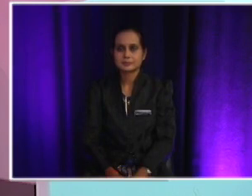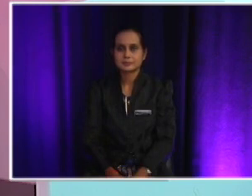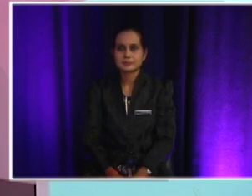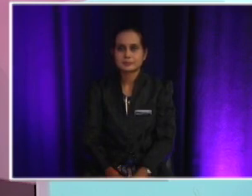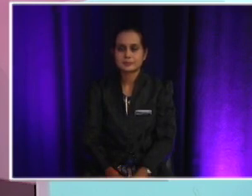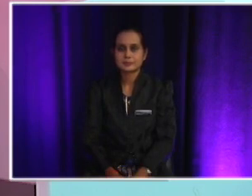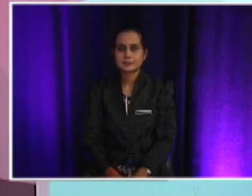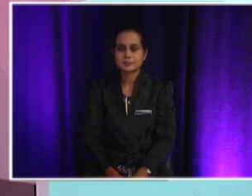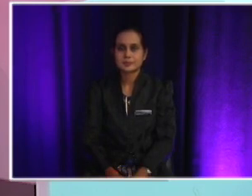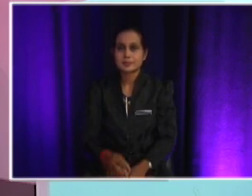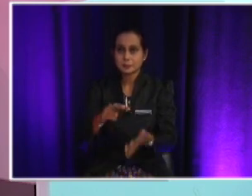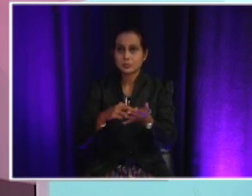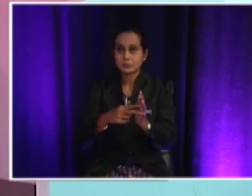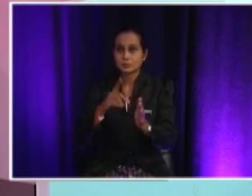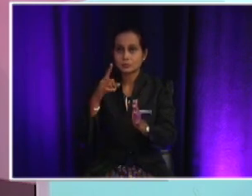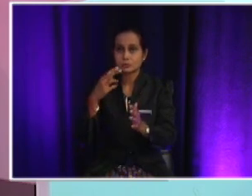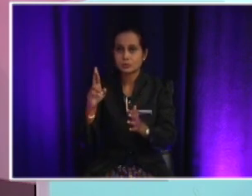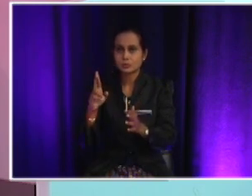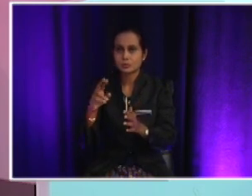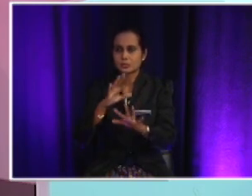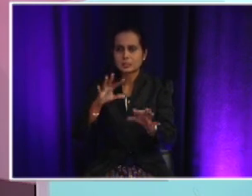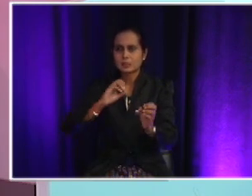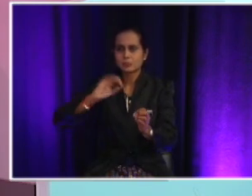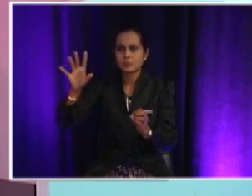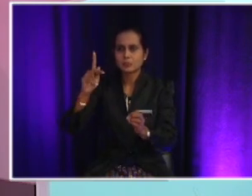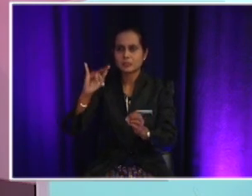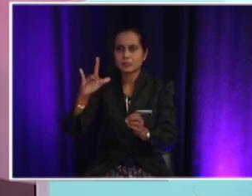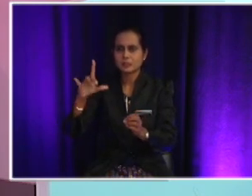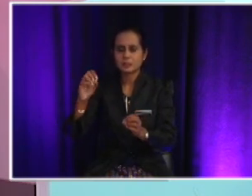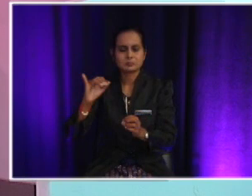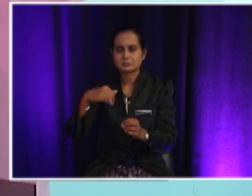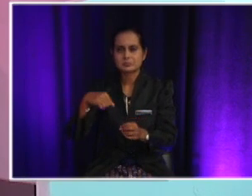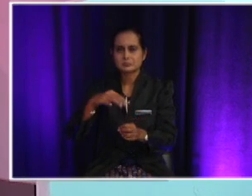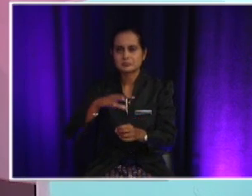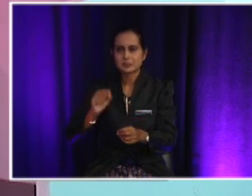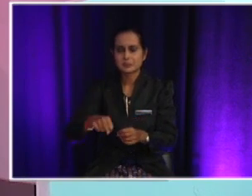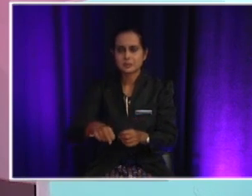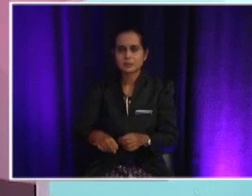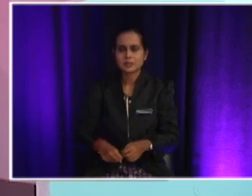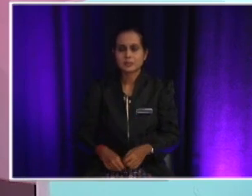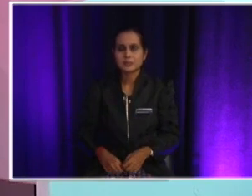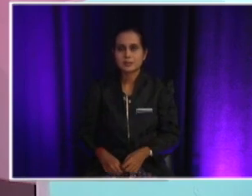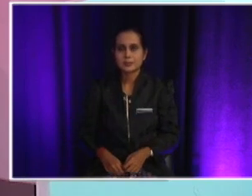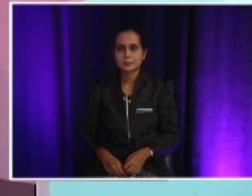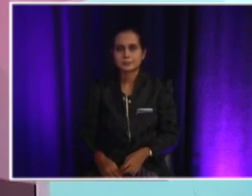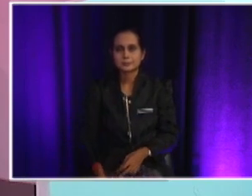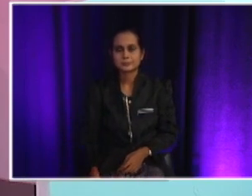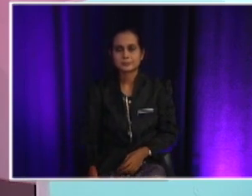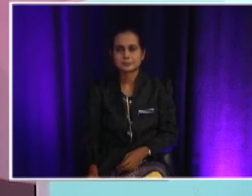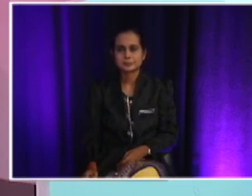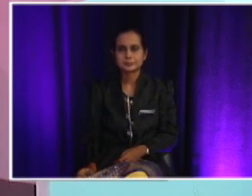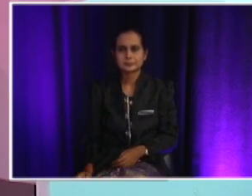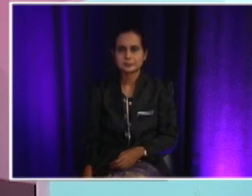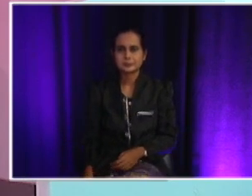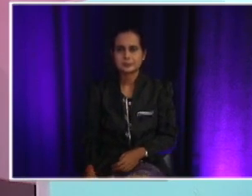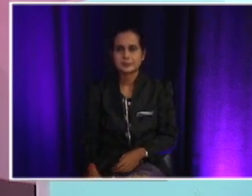1,000, betul? Ya, cikgu. Okey, janganlah buang kilo ni suka-suka hati kan. Ni murid-murid suka-suka hati dia buang kilo ni. Okey, bila suka-suka